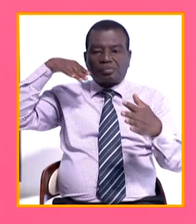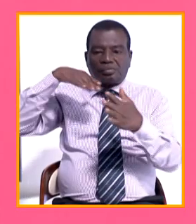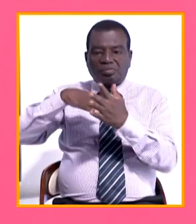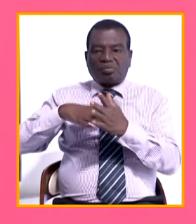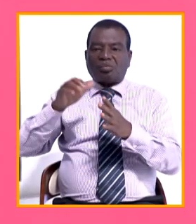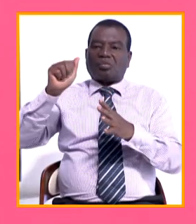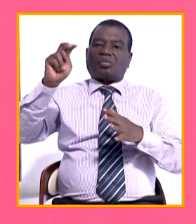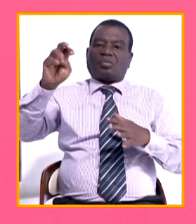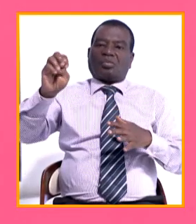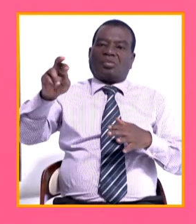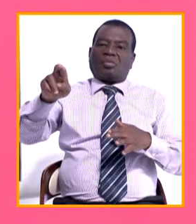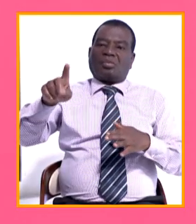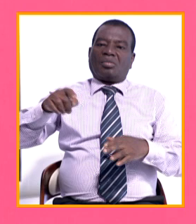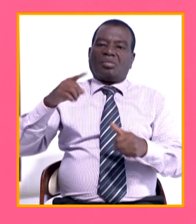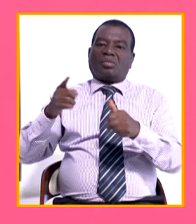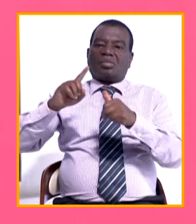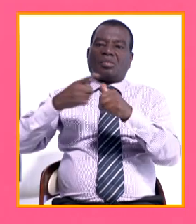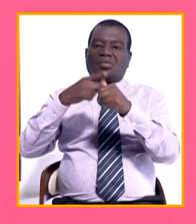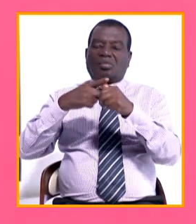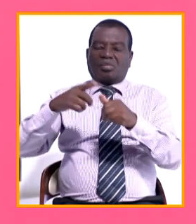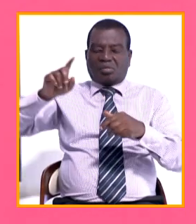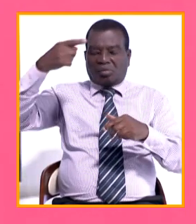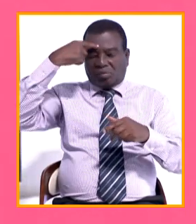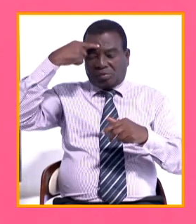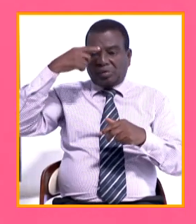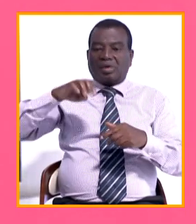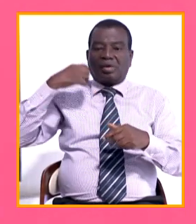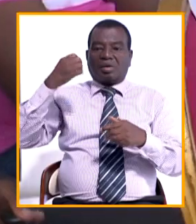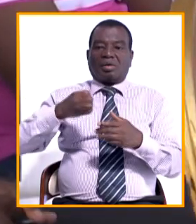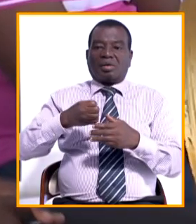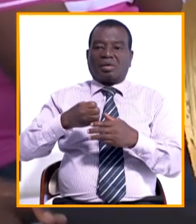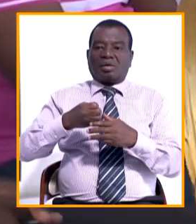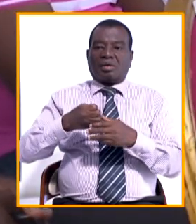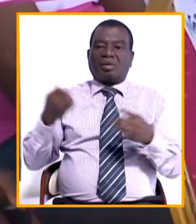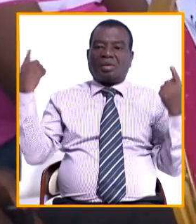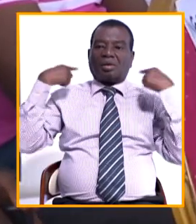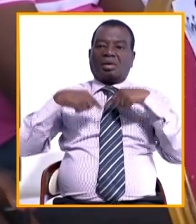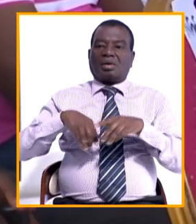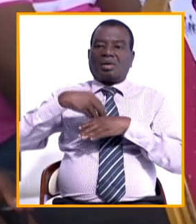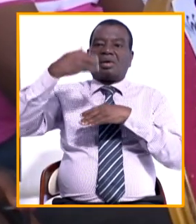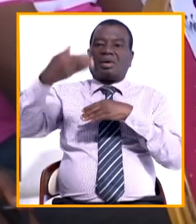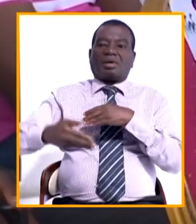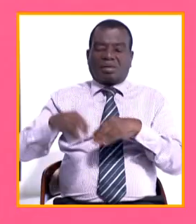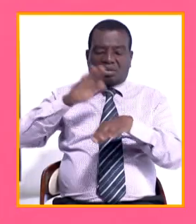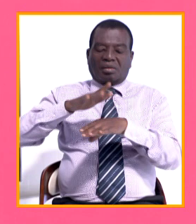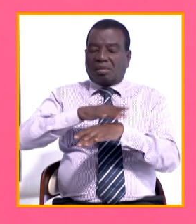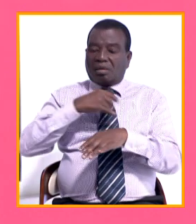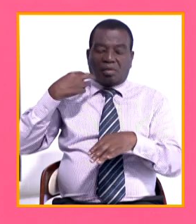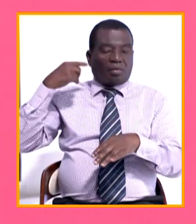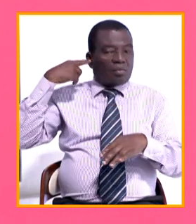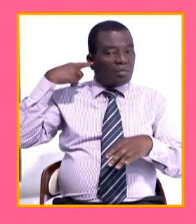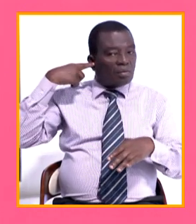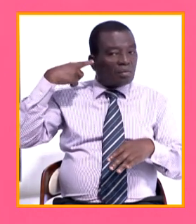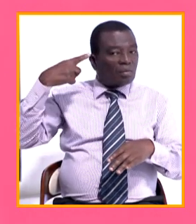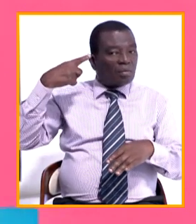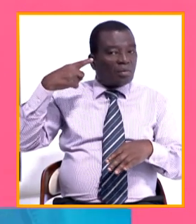des priorités du gouvernement, l'État qui est engagé aux côtés des acteurs du secteur. Lorsqu'à l'issue du diagnostic, vous entendez simplement le